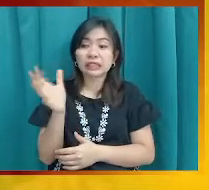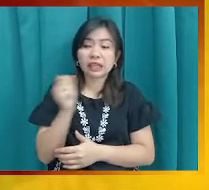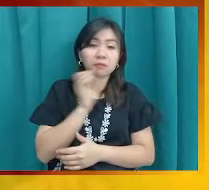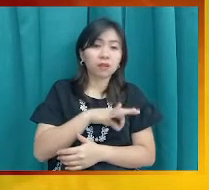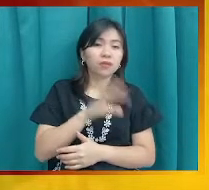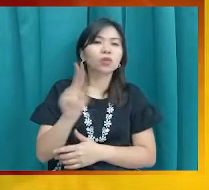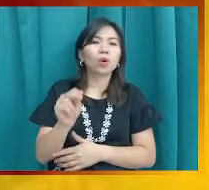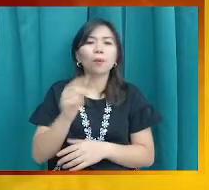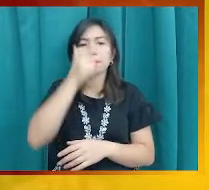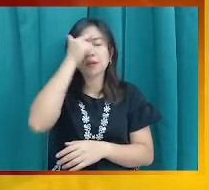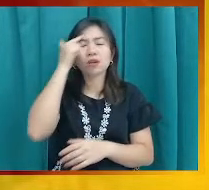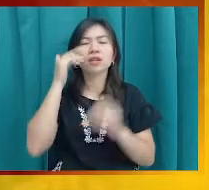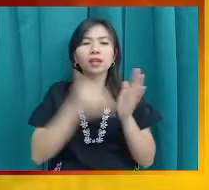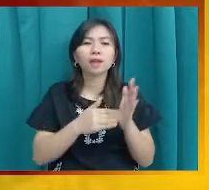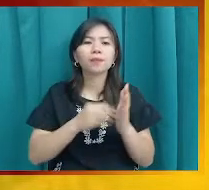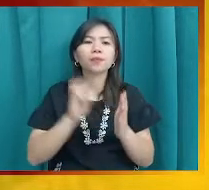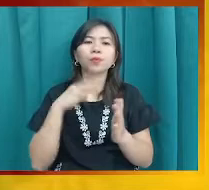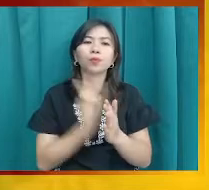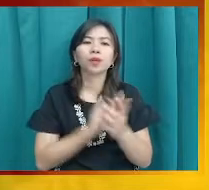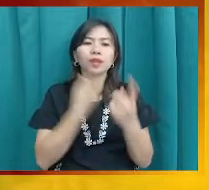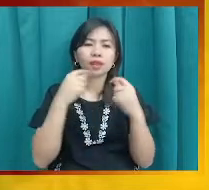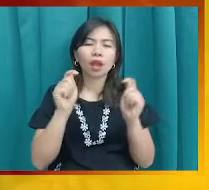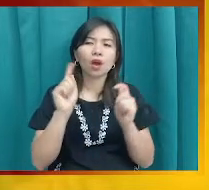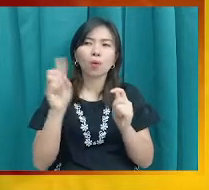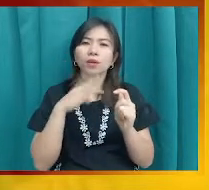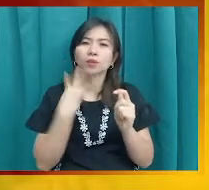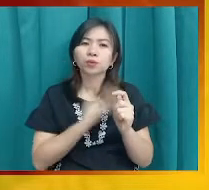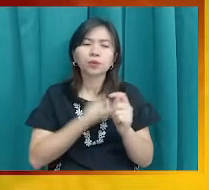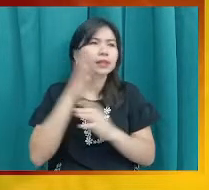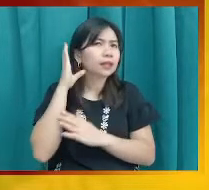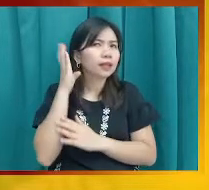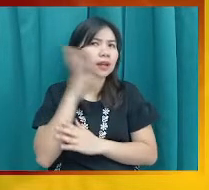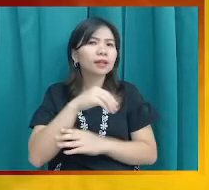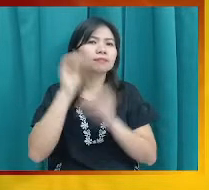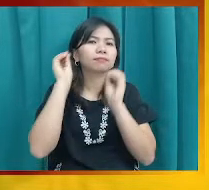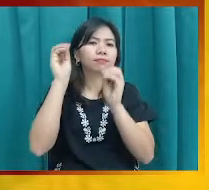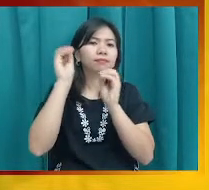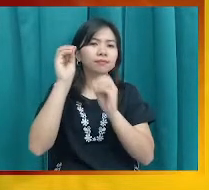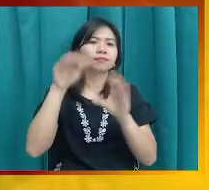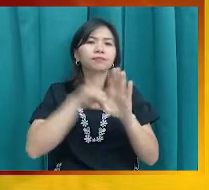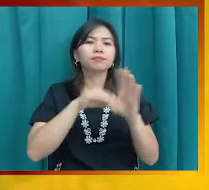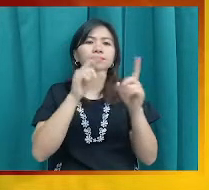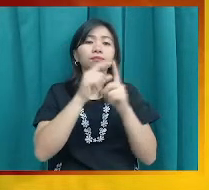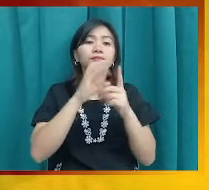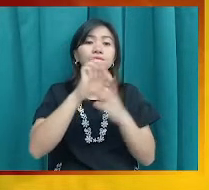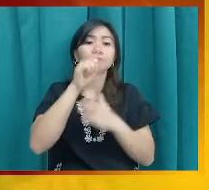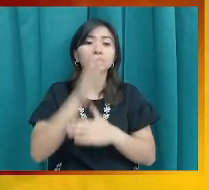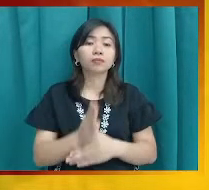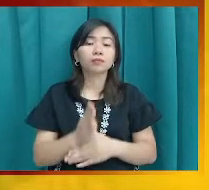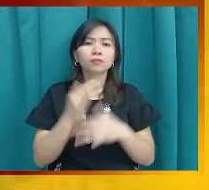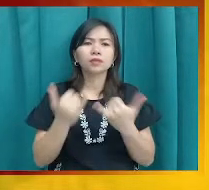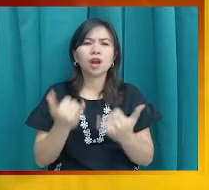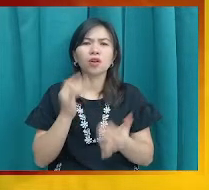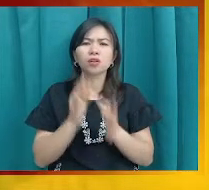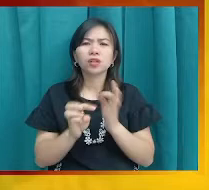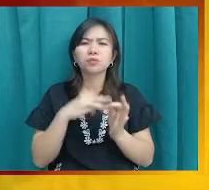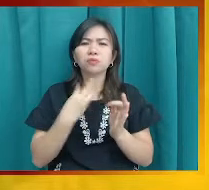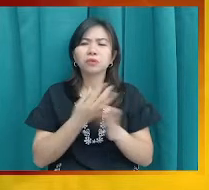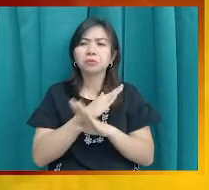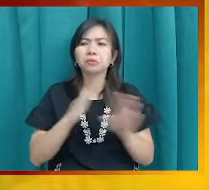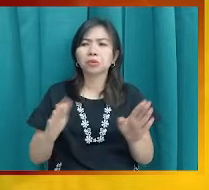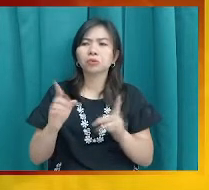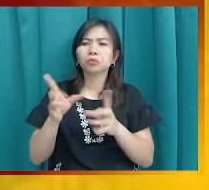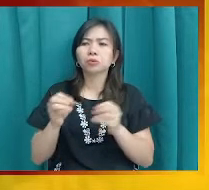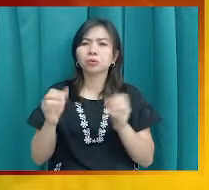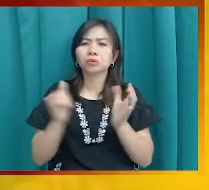mercy of God, we're always trying to apply what we're hearing and what we are teaching in the Word of God. Tama. So kung hindi po namin gagawin po yun,